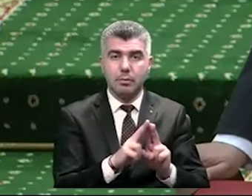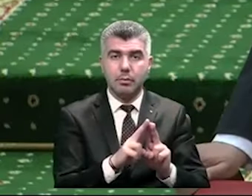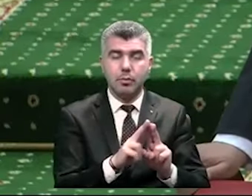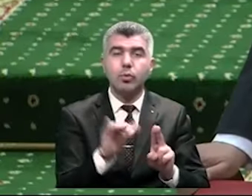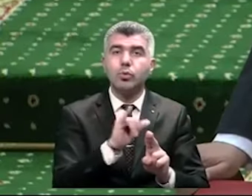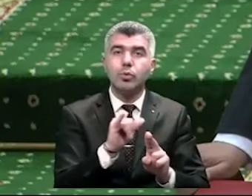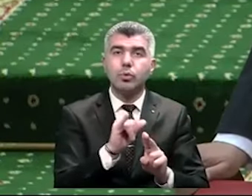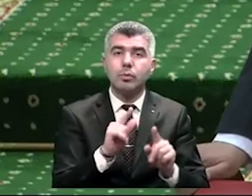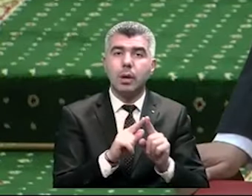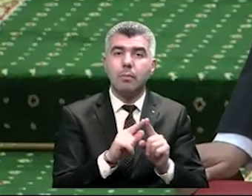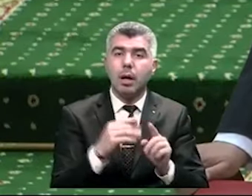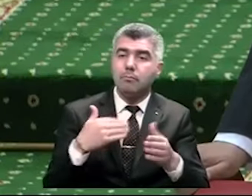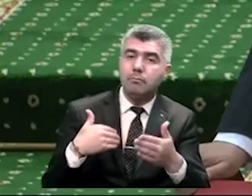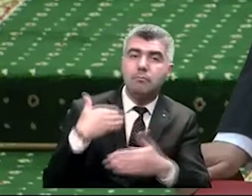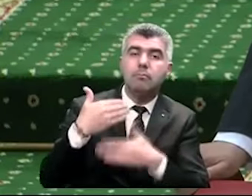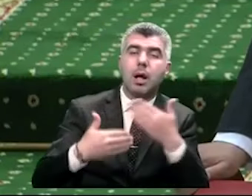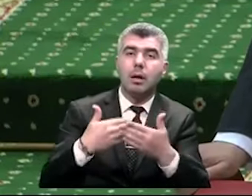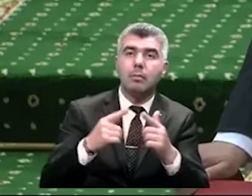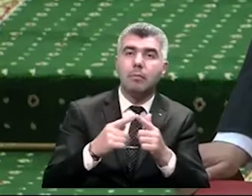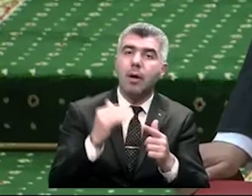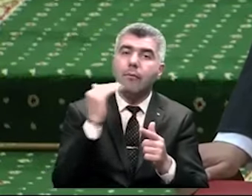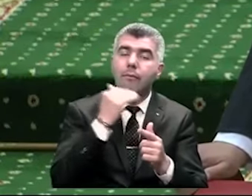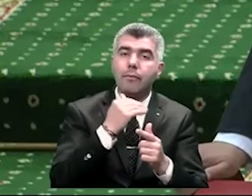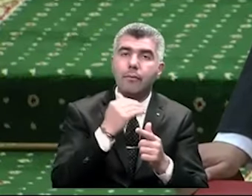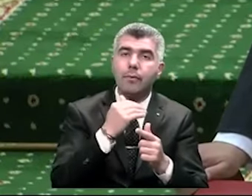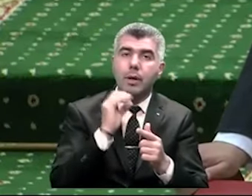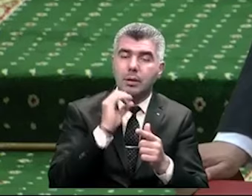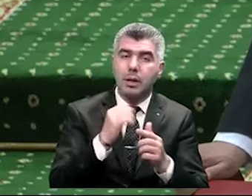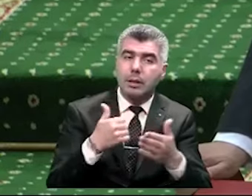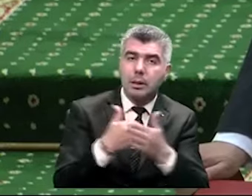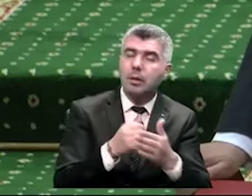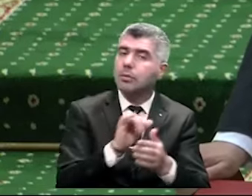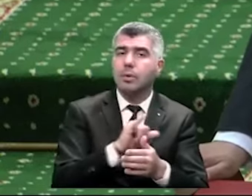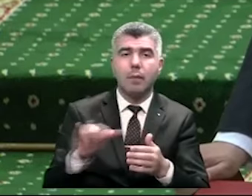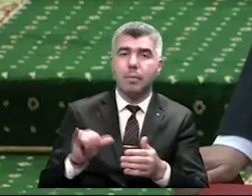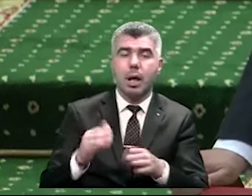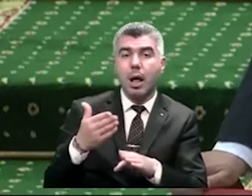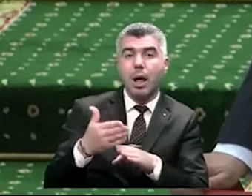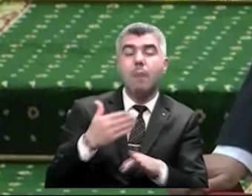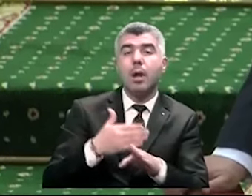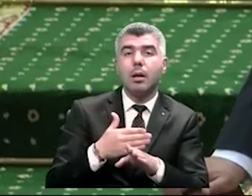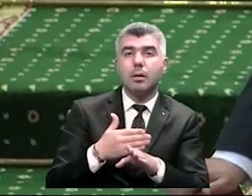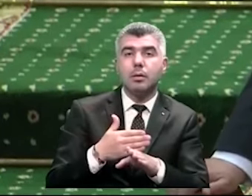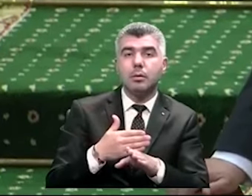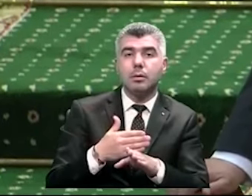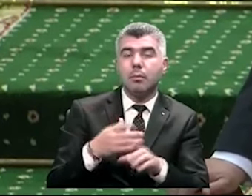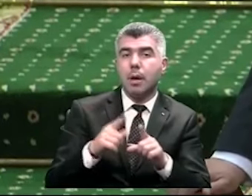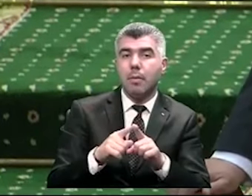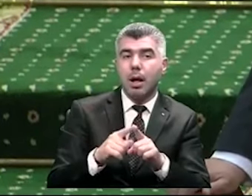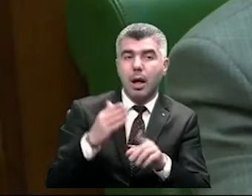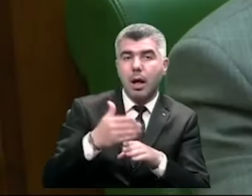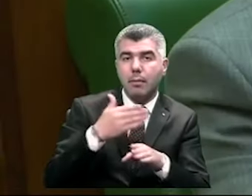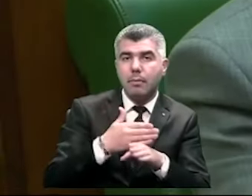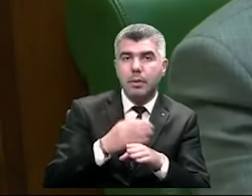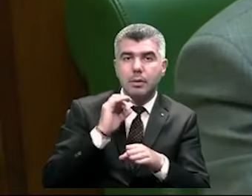ايما نتروش تكون حوادث الس باش عادنا نشوفوا نعتبرها نقط سوداء باش عاد ندخل بغينا ندير الاستباقيه في هذا